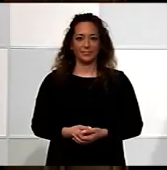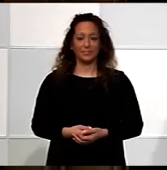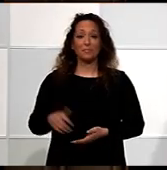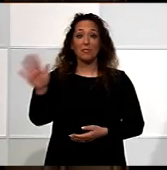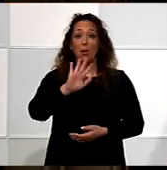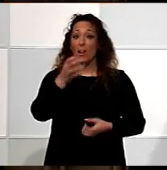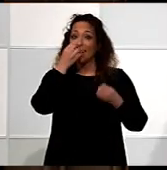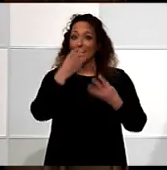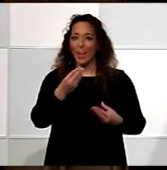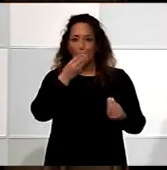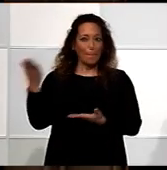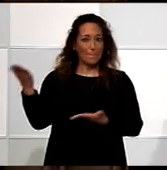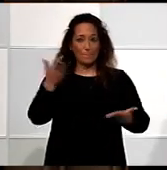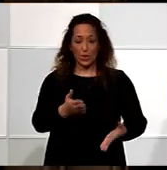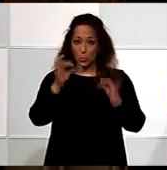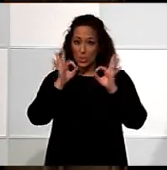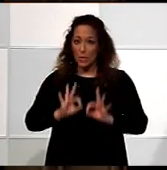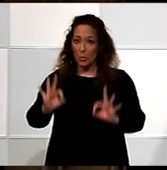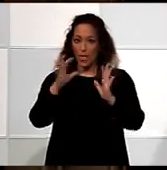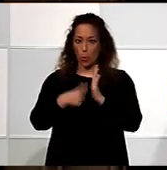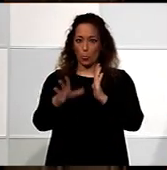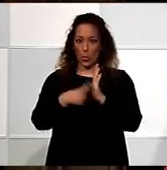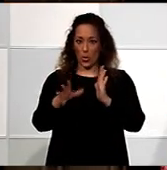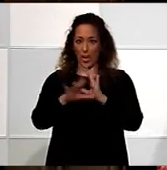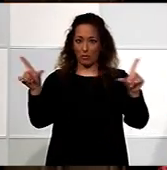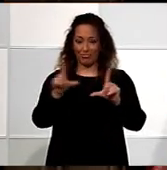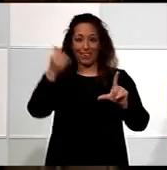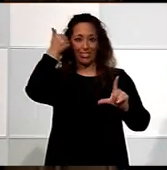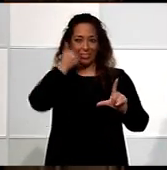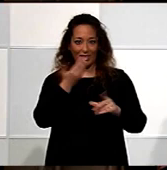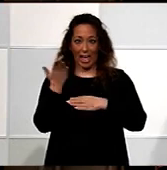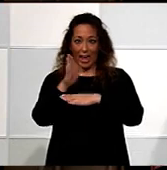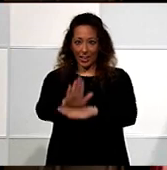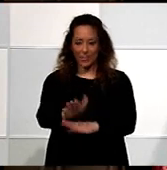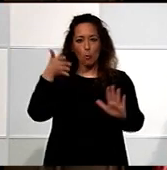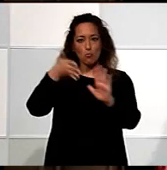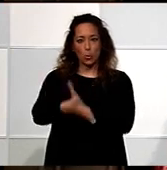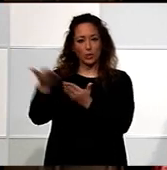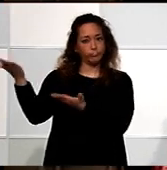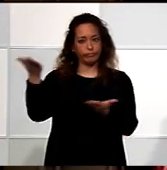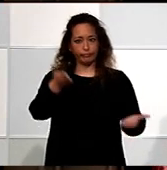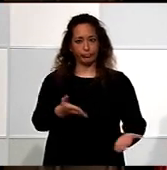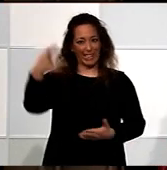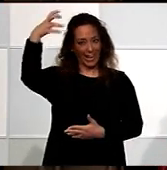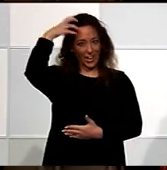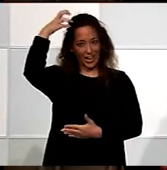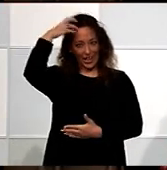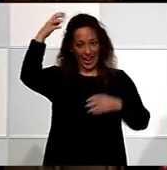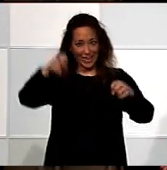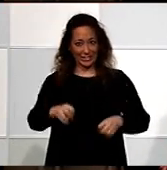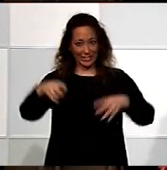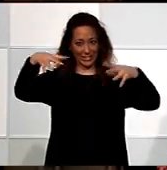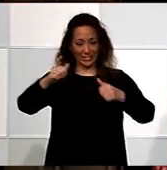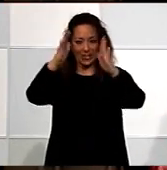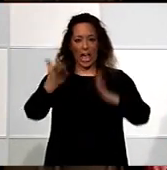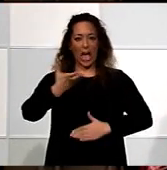Hola, què tal? I benvinguts a l'especial que els oferim des de Canal Terrassa amb motiu de la recepció de Ses Majestats els Reis d'Orient a l'Ajuntament de